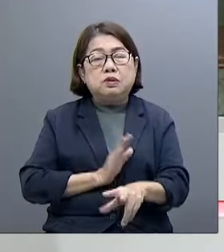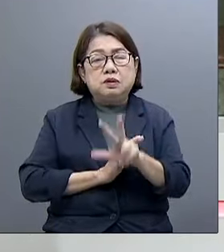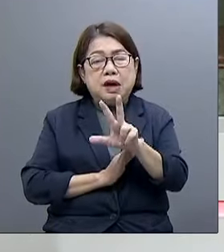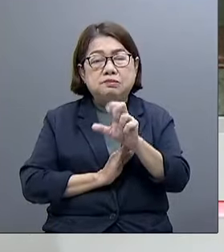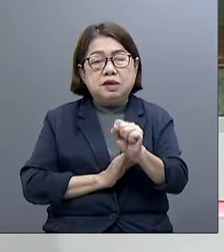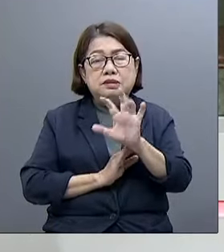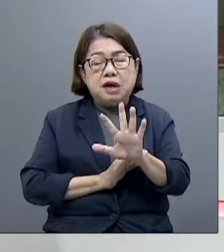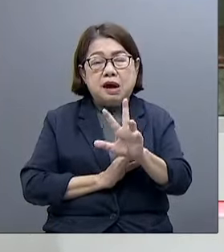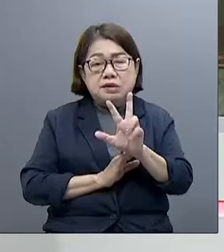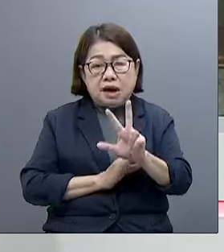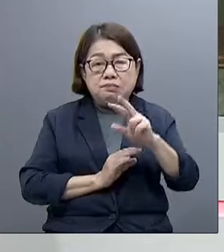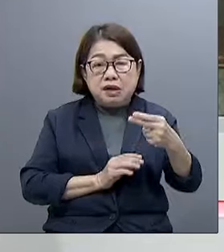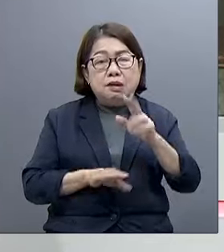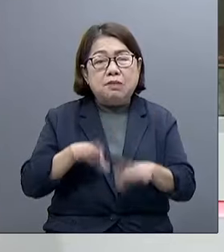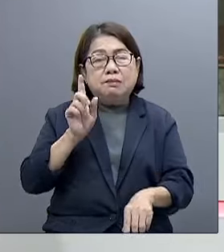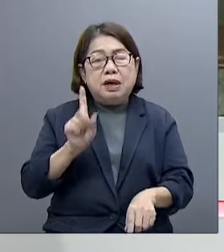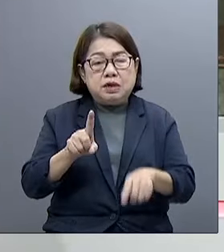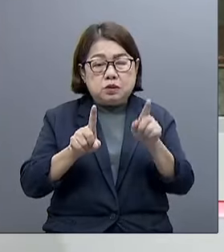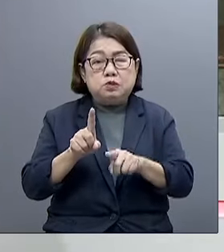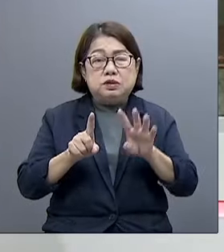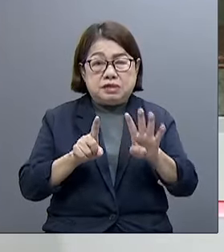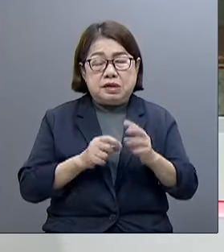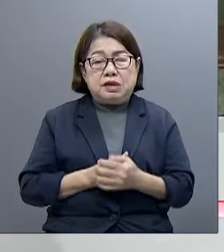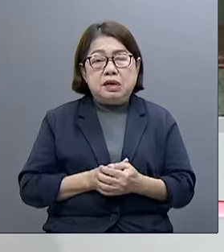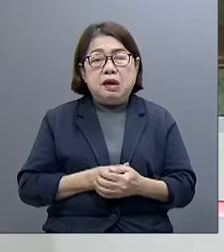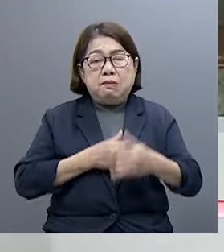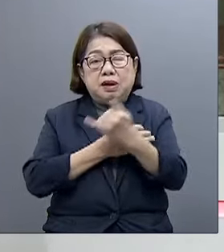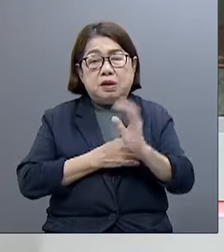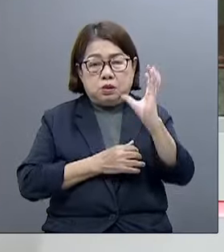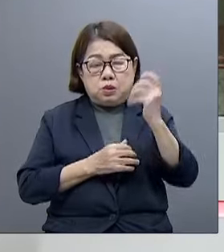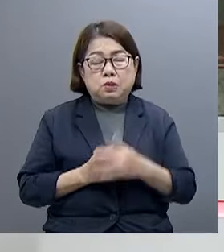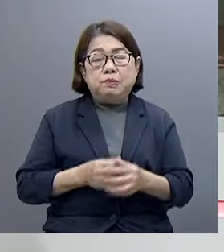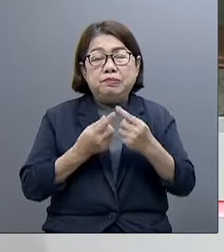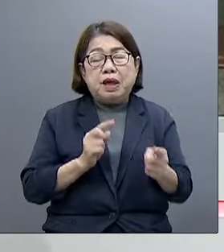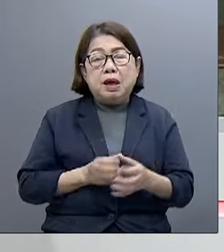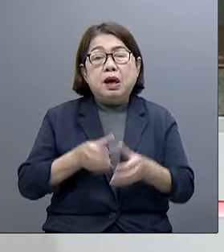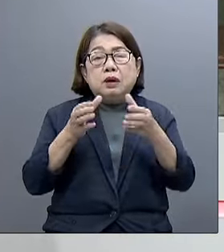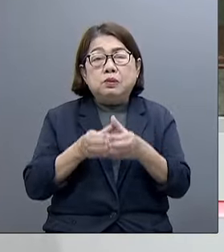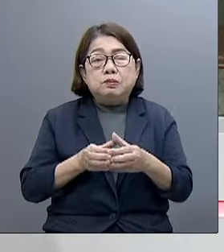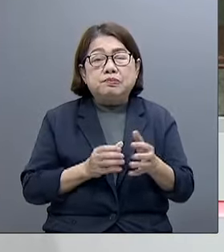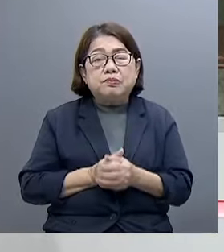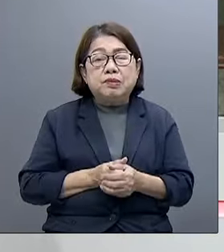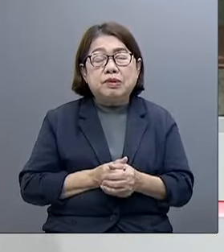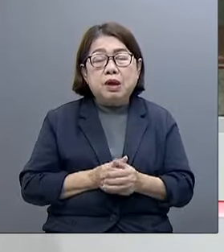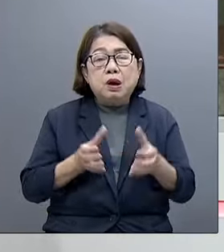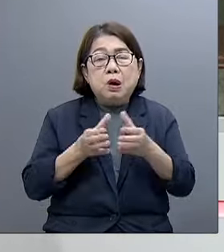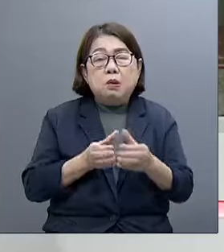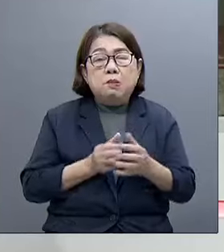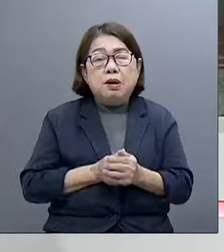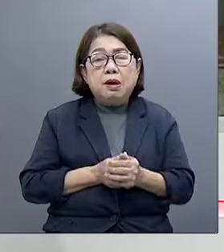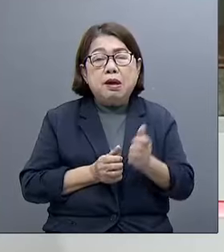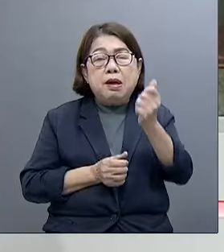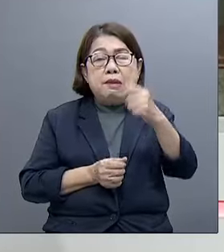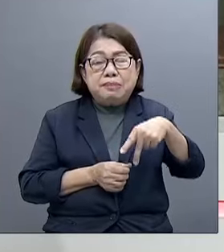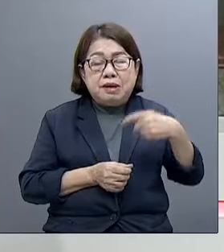ค่ะคิดเป็นมากกว่า1ใน4ของยอดผู้เสียชีวิตทั่วโลกนะคะขณะที่ภูมิภาคแปซิฟิกตะวันตกซึ่งมีหลายชาติอาเซียนรว